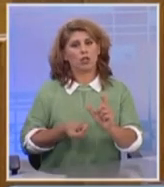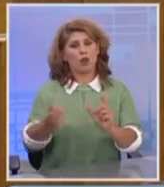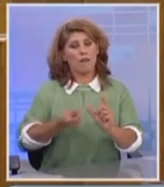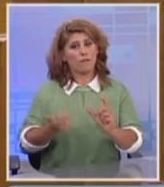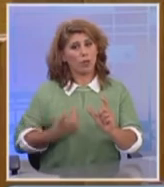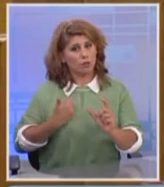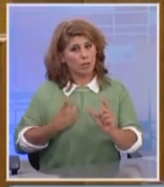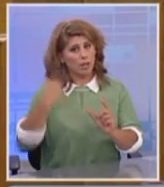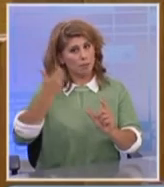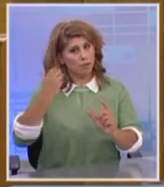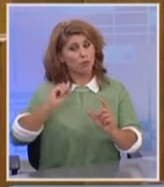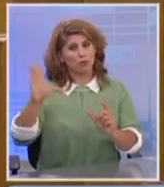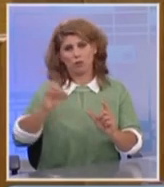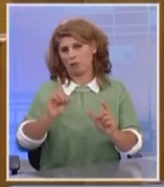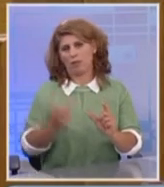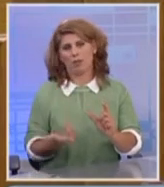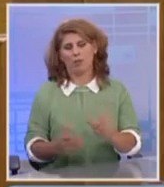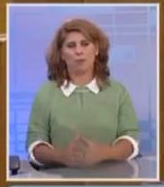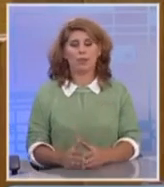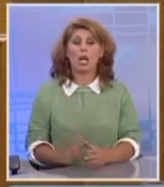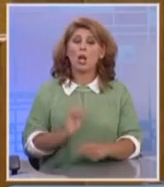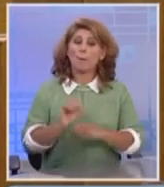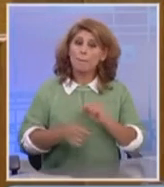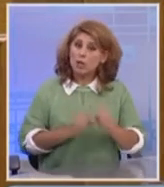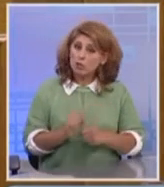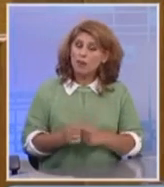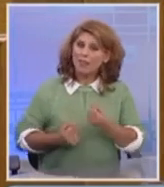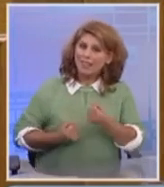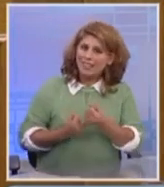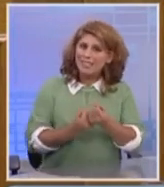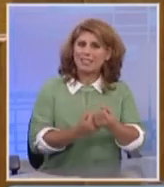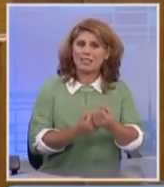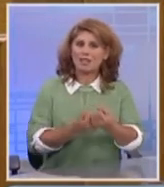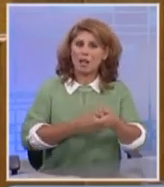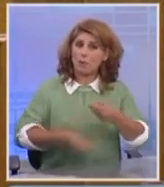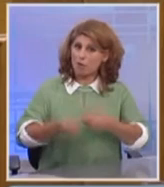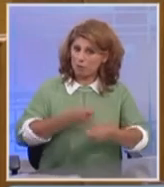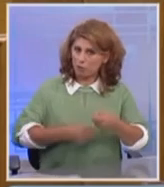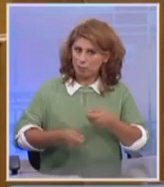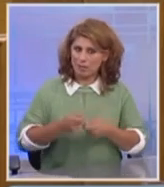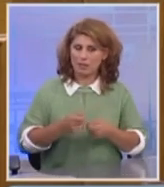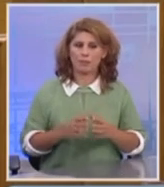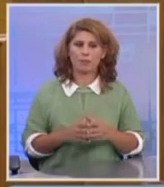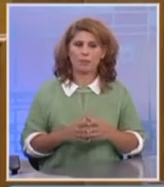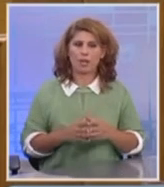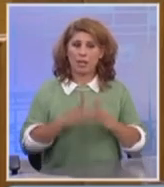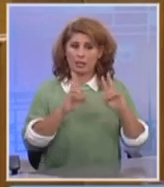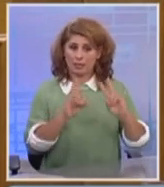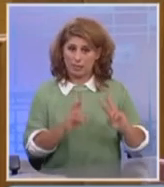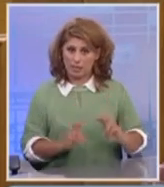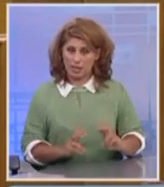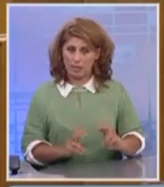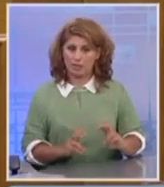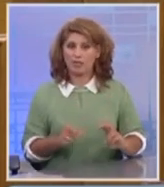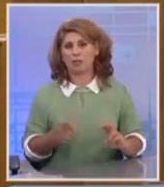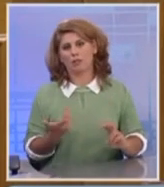επιστημόνων στο εξωτερικό δεν είναι. Προσπάθειες ενίσχυσης της εμπορευματοποίησης της έρευνας